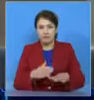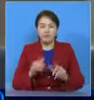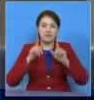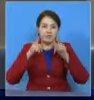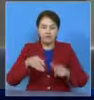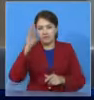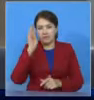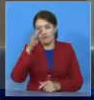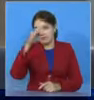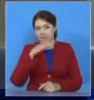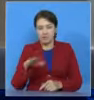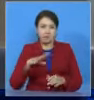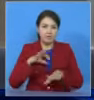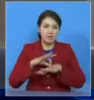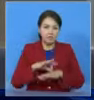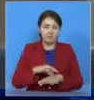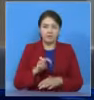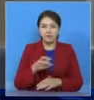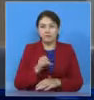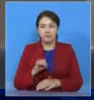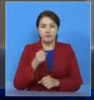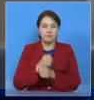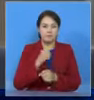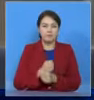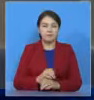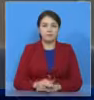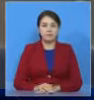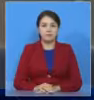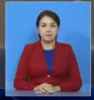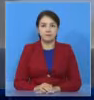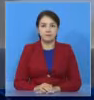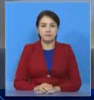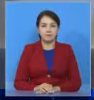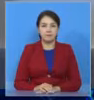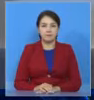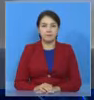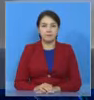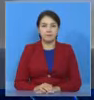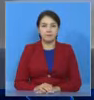согласия родителей, а также проведения профилактических работ. Салтанат Нургалиева, Манжолат Магомедов, телеканал Актюбе.